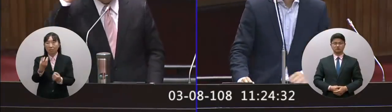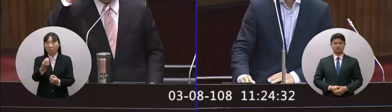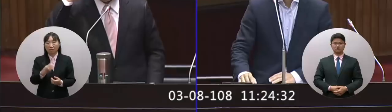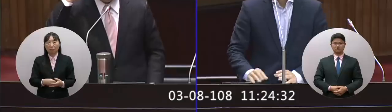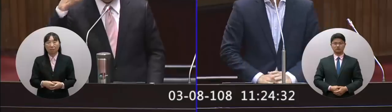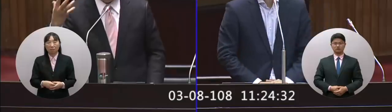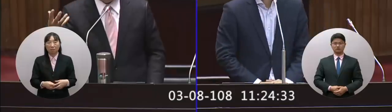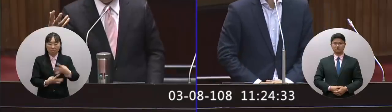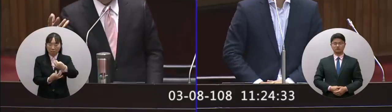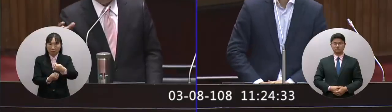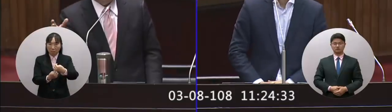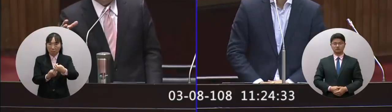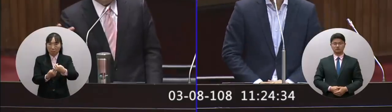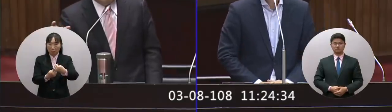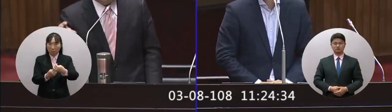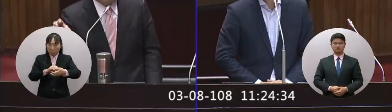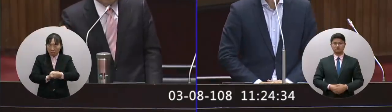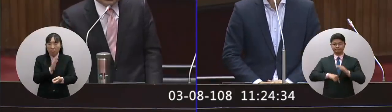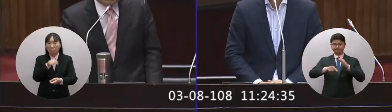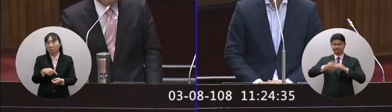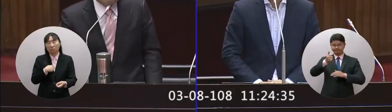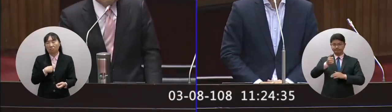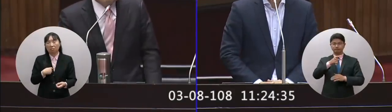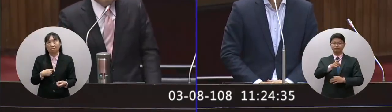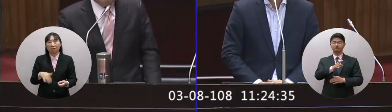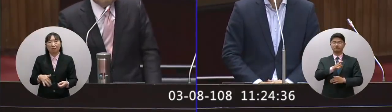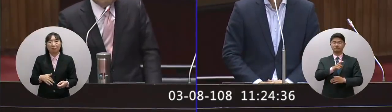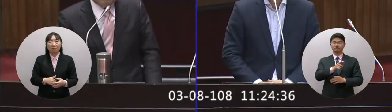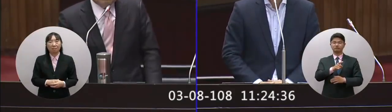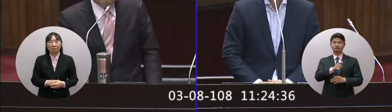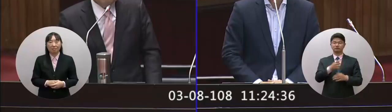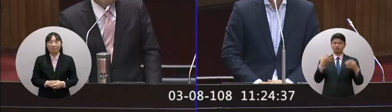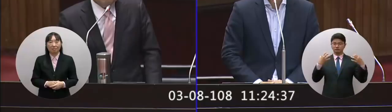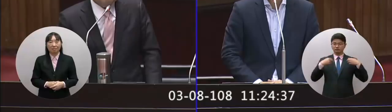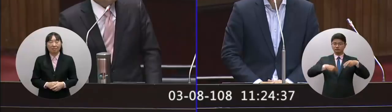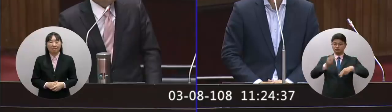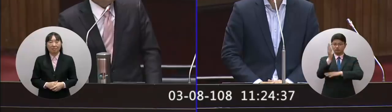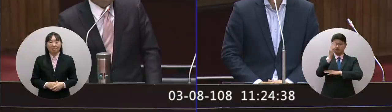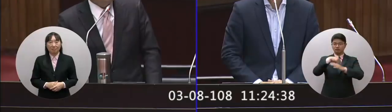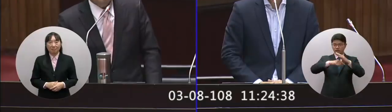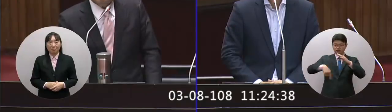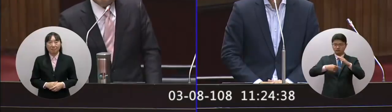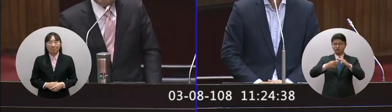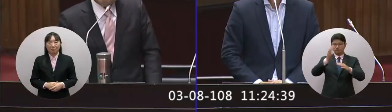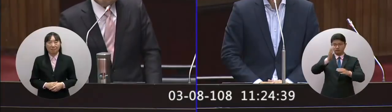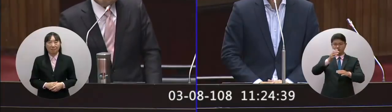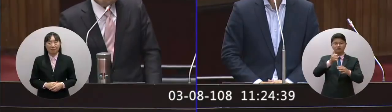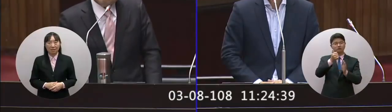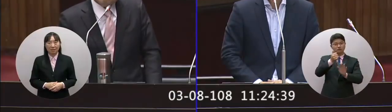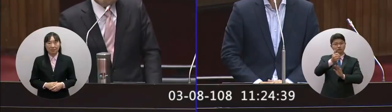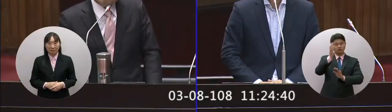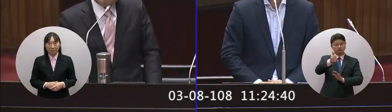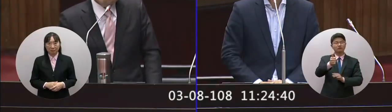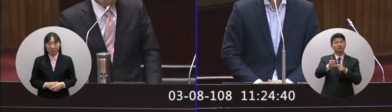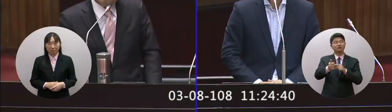的时间我当然没有。 院长，你是身为行政院最高的行政首长，你应该